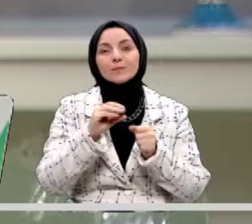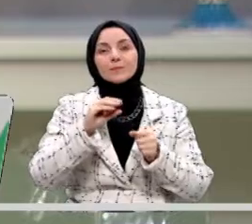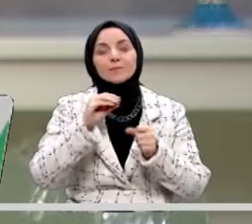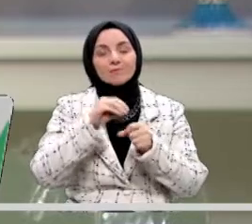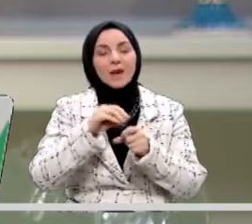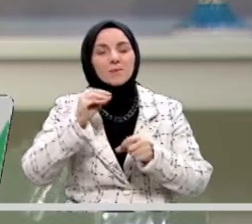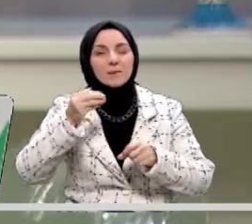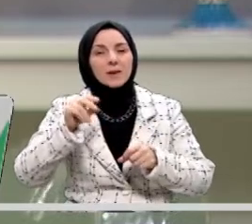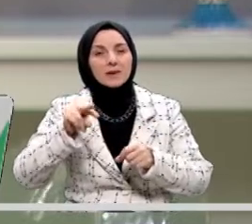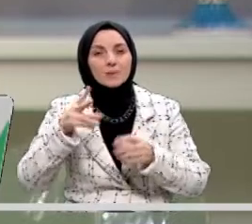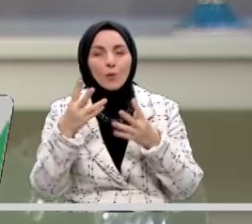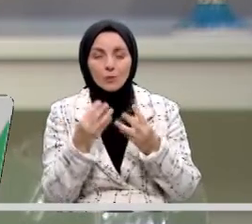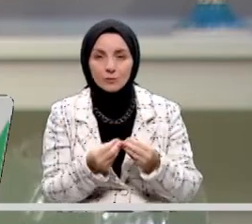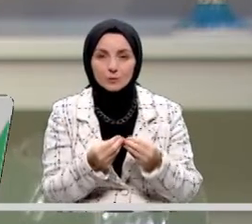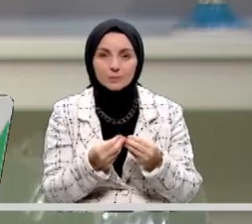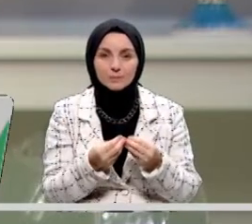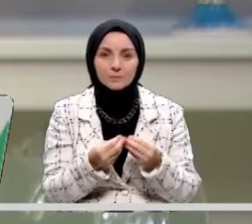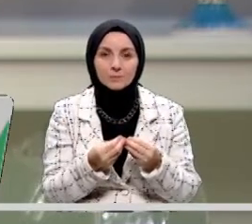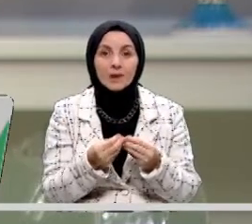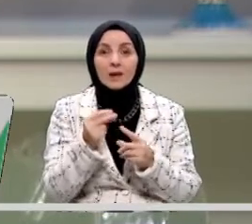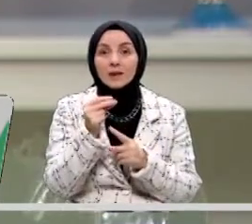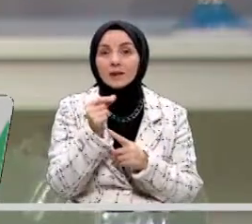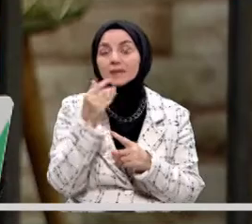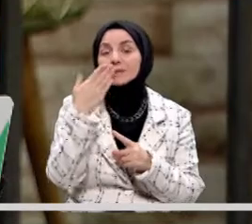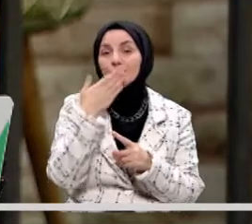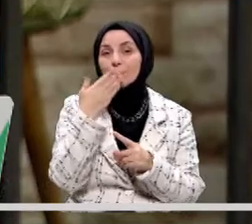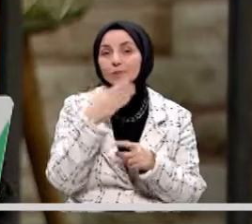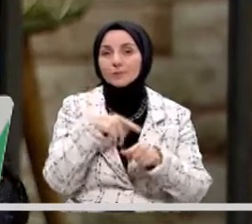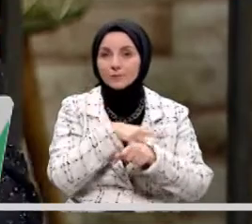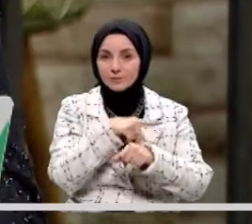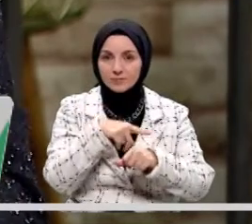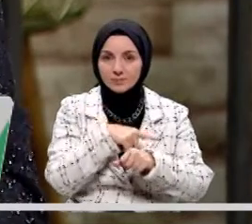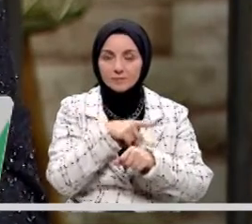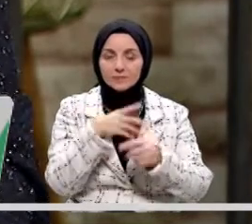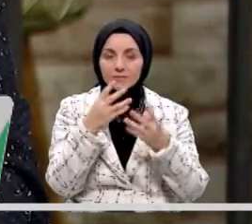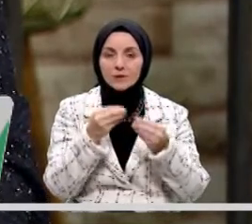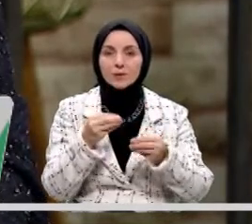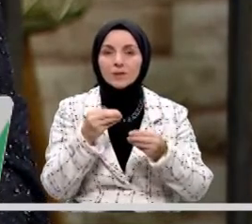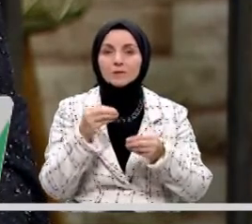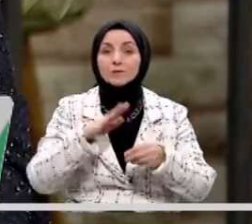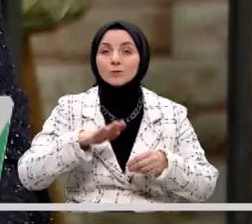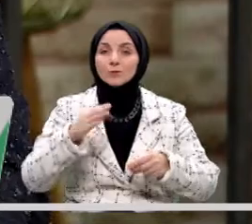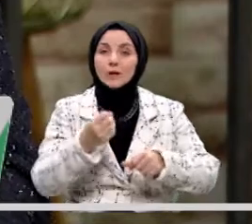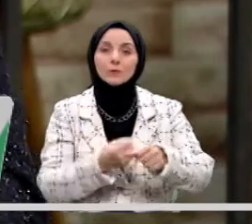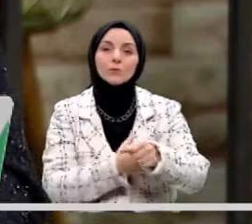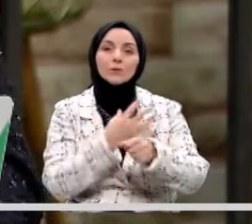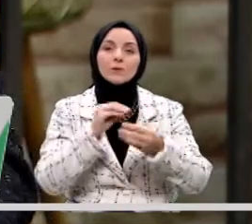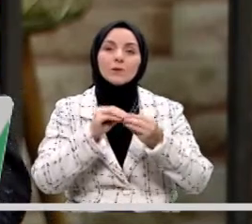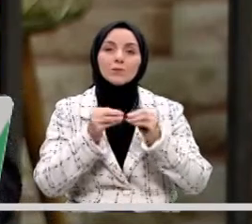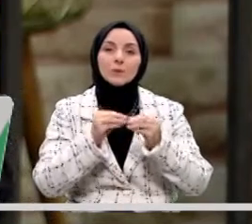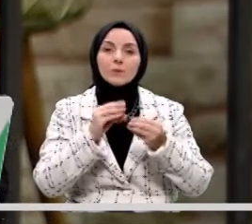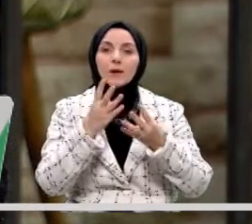çocuklar genelde duyguyu yaşında problemdir sizde de varsa söyledi bende de varsa ben çekingenem genellikle